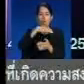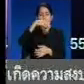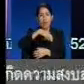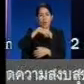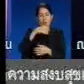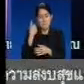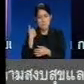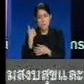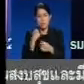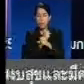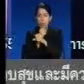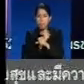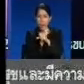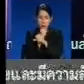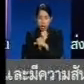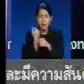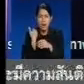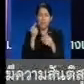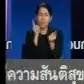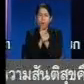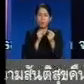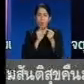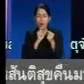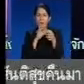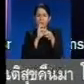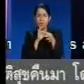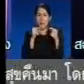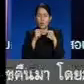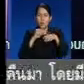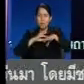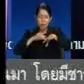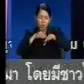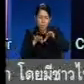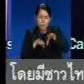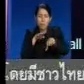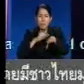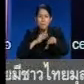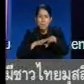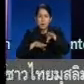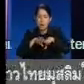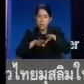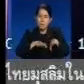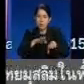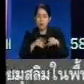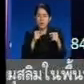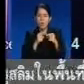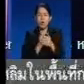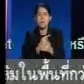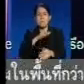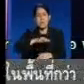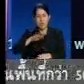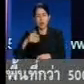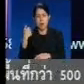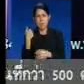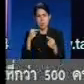ราพบการแพร่ระบาดของโรคมือเท้าปากในศูนย์เด็กเล็กในเขตเทศบาลสวรรคโลกจังหวัดสุโขทัยและมีการสั่งพักการเรียนการสอนไป